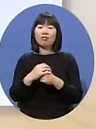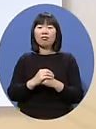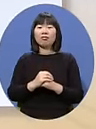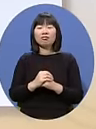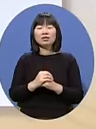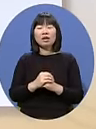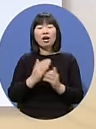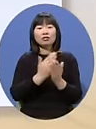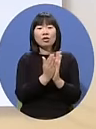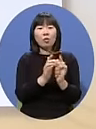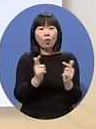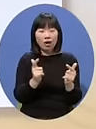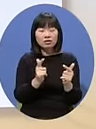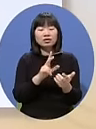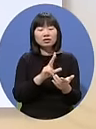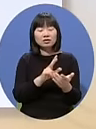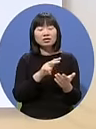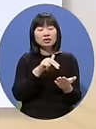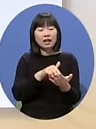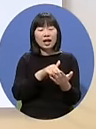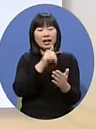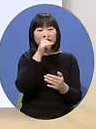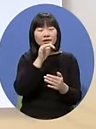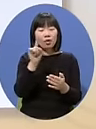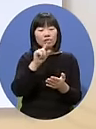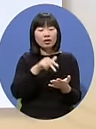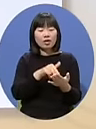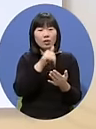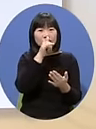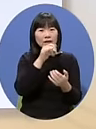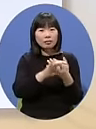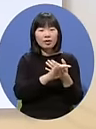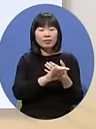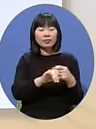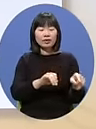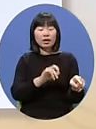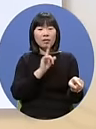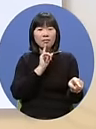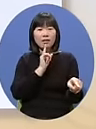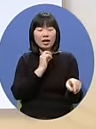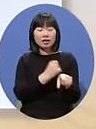말했어요. 여러 가지 속마음은? 경우가 있는데 간혹 어떤 경우도 있냐면 얘가